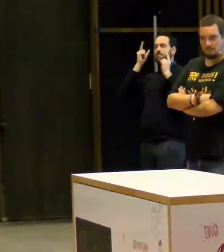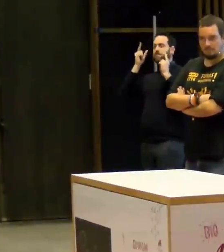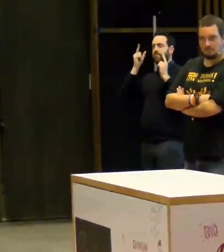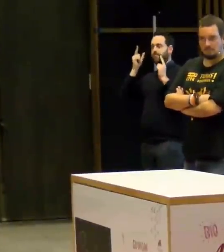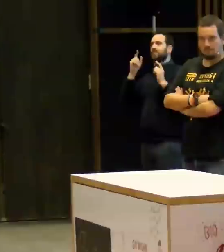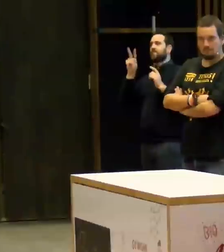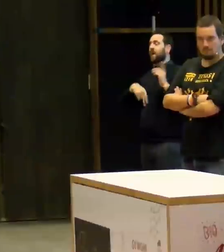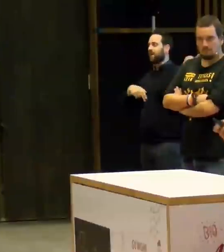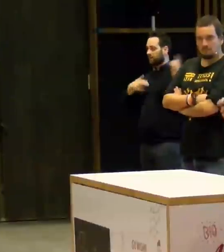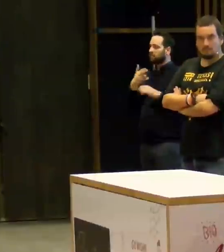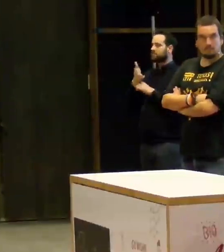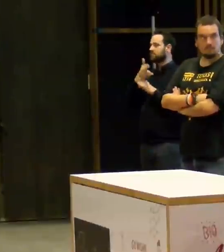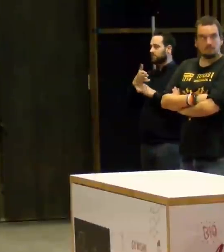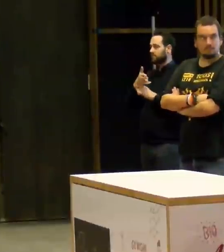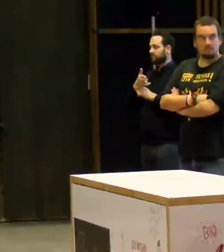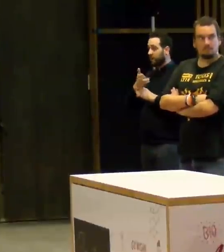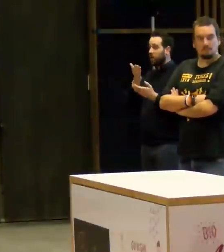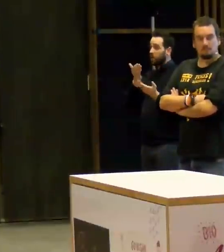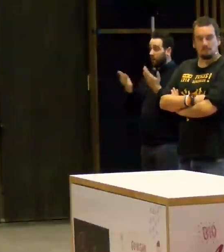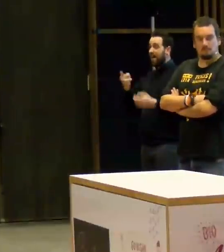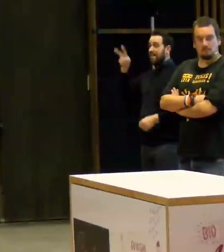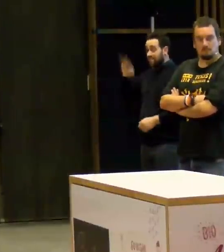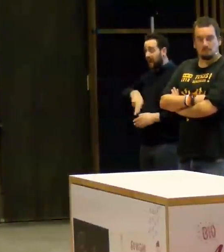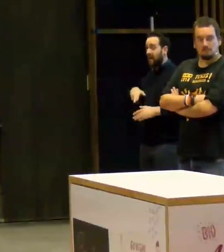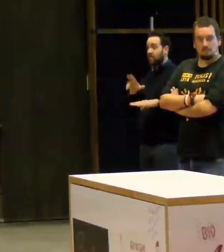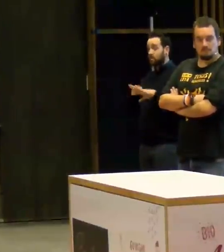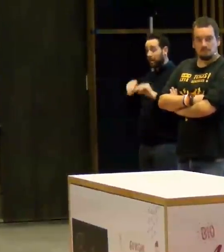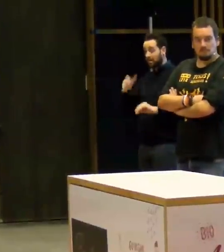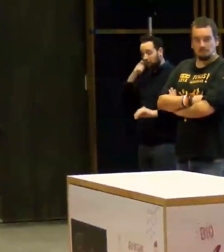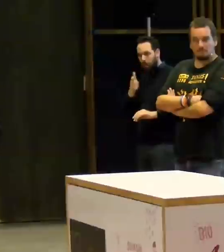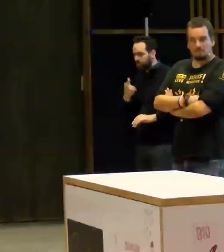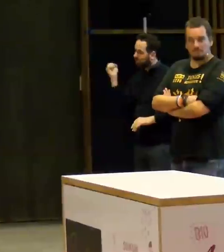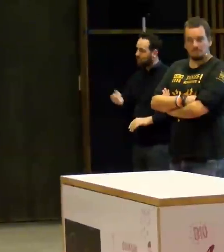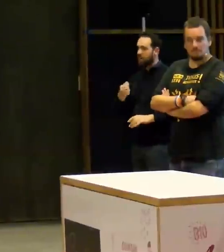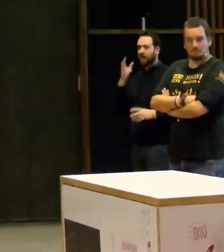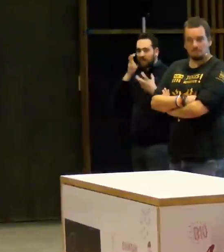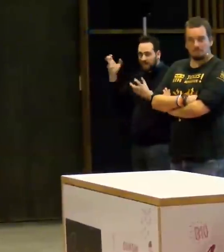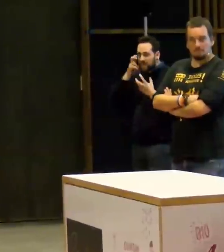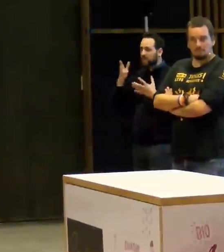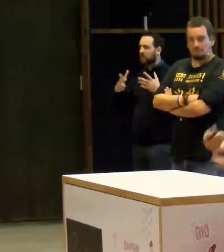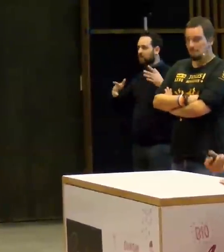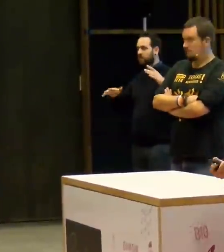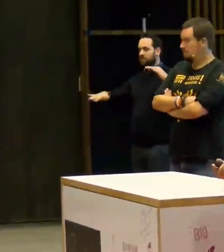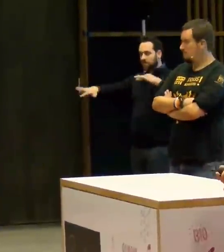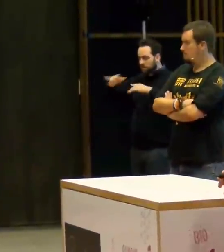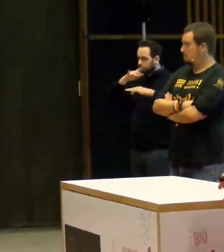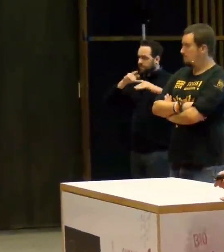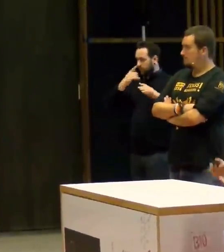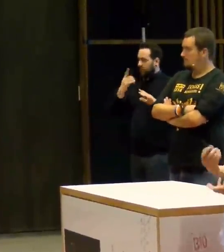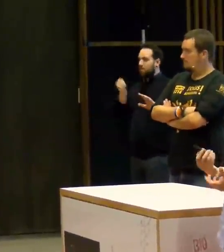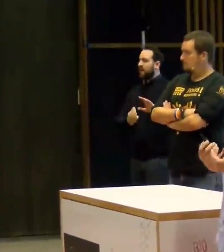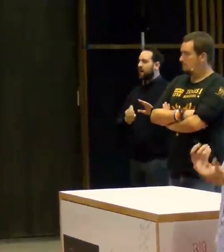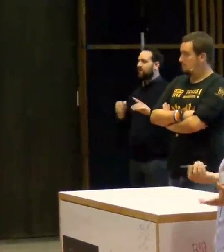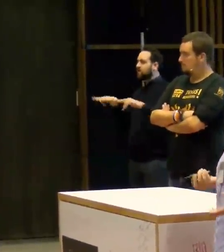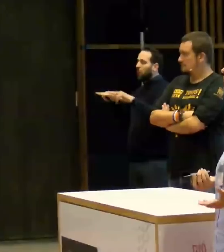l'ambiance de ce qui se passe. Je l'ai remarqué moi pour les poules pondeuses. Quand on rentre dans un élevage de poules pondeuses,